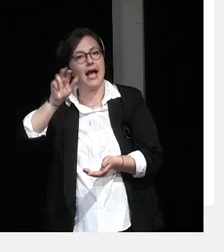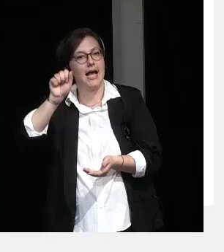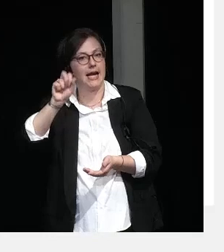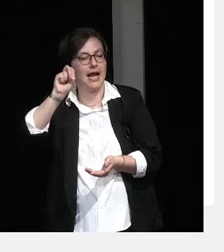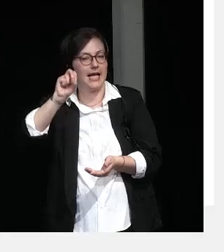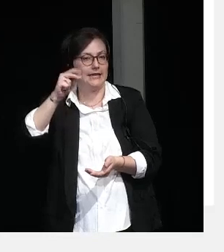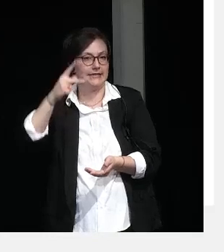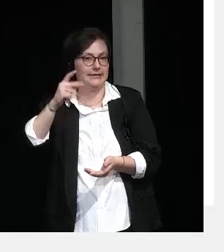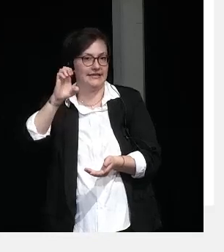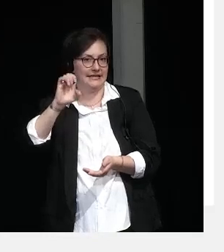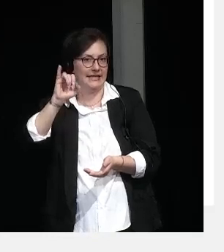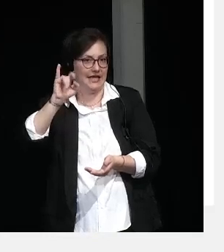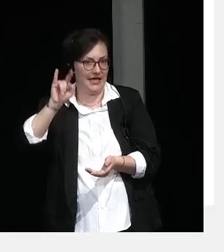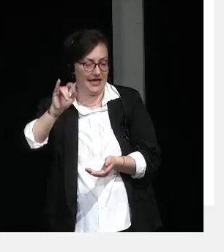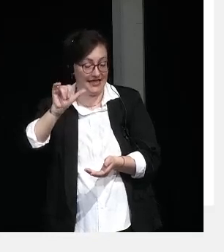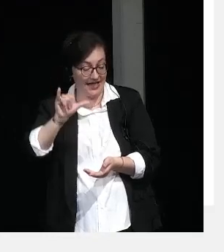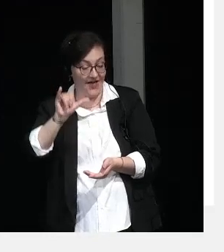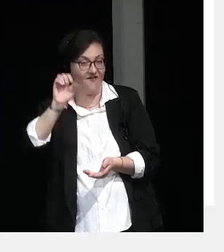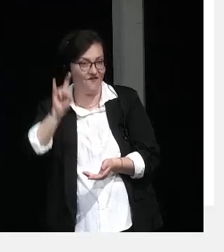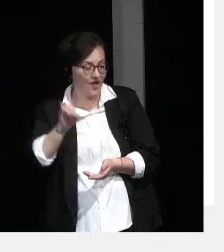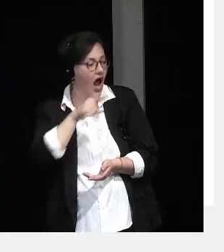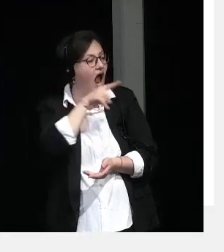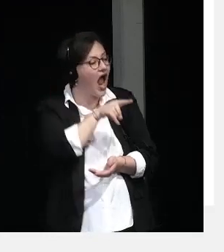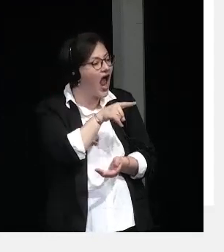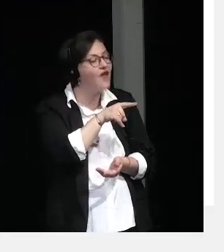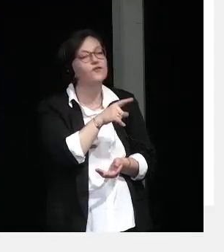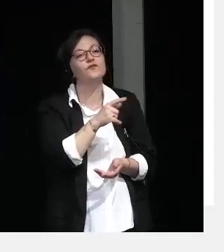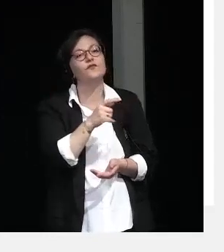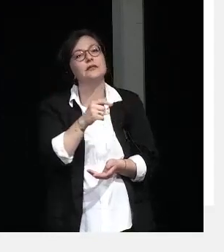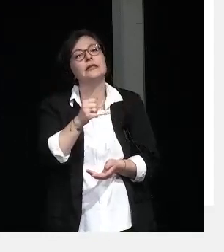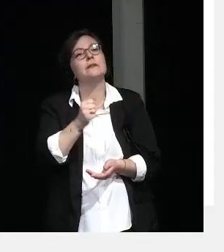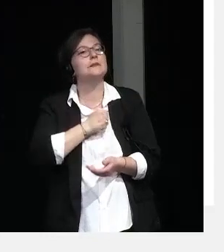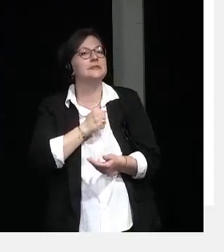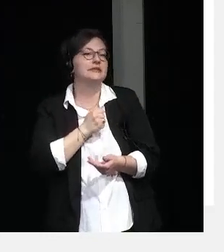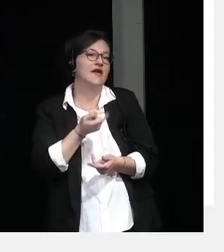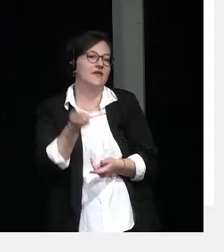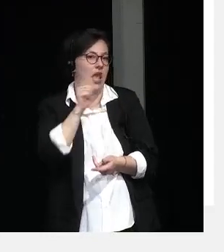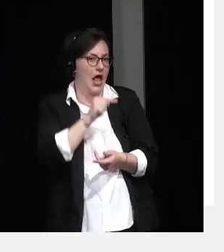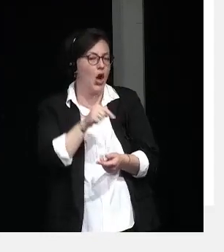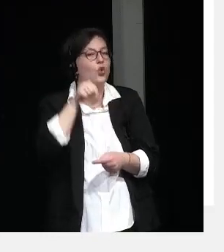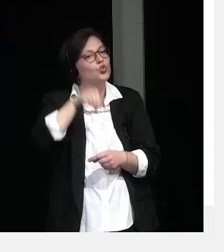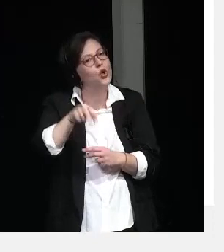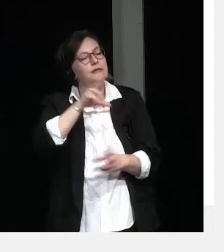will talk in Greek. Paraskevi, θα μιλήσουμε στα ελληνικά.